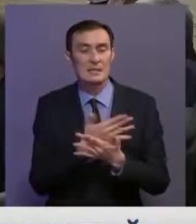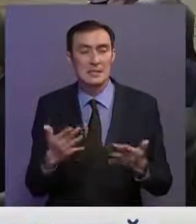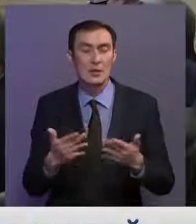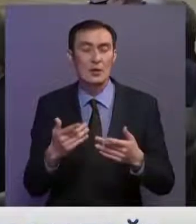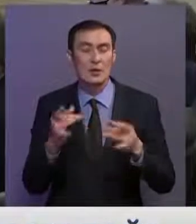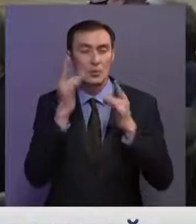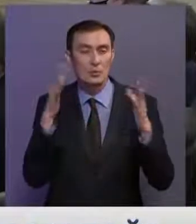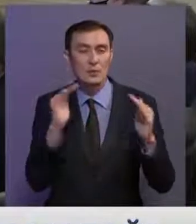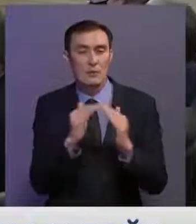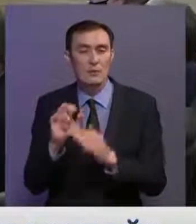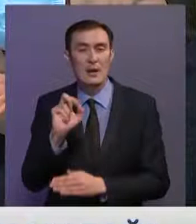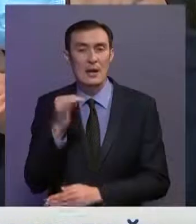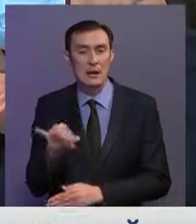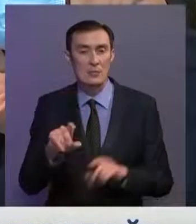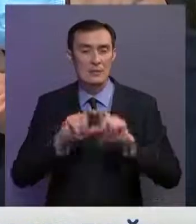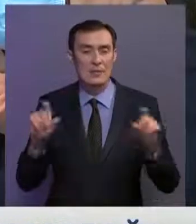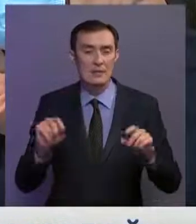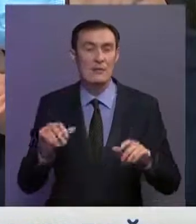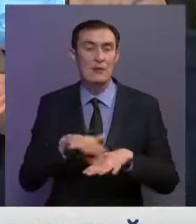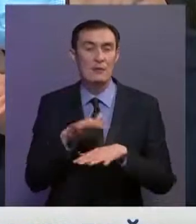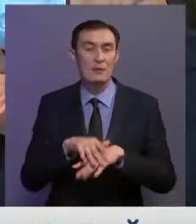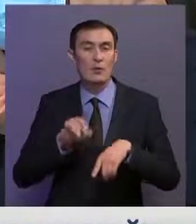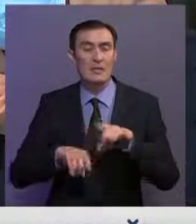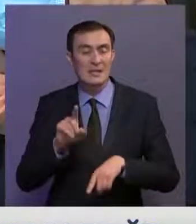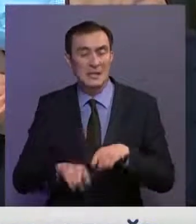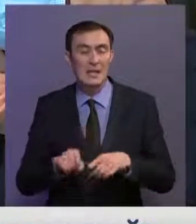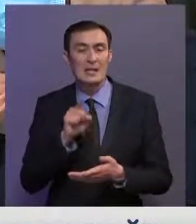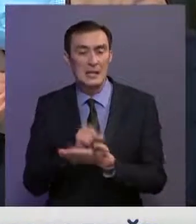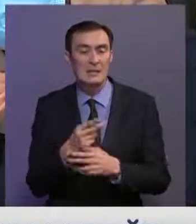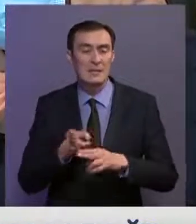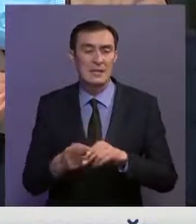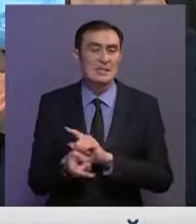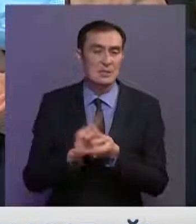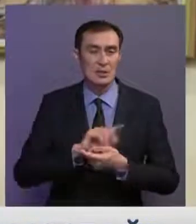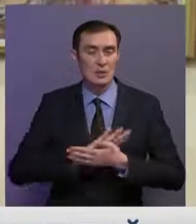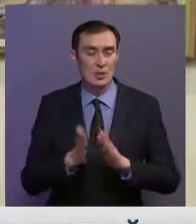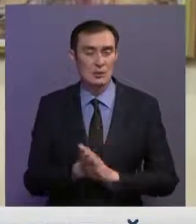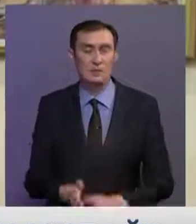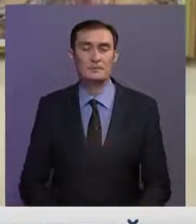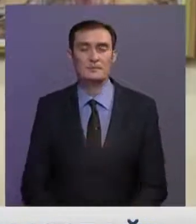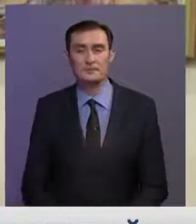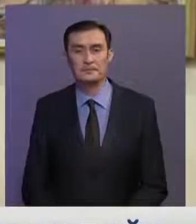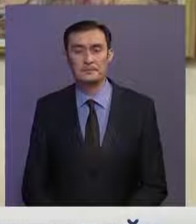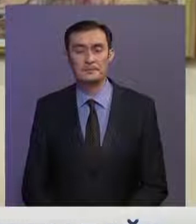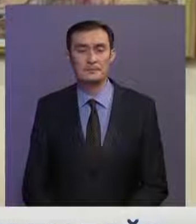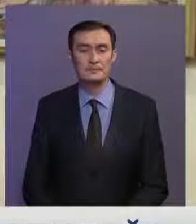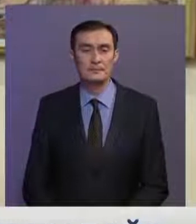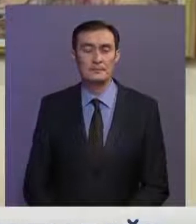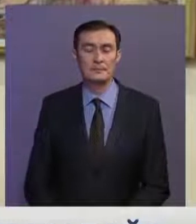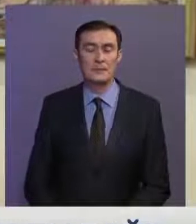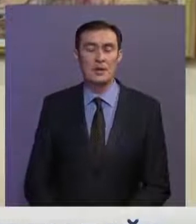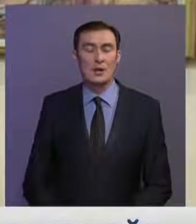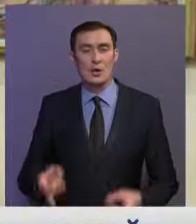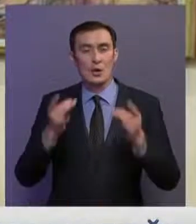домов абай открывающихся под эгидой фонда тонн достар намерена исправить эту ситуацию владимирское так еще рано